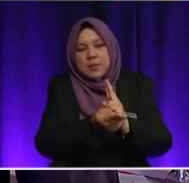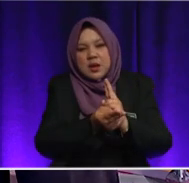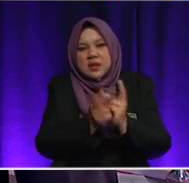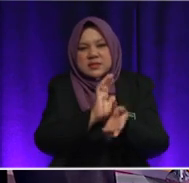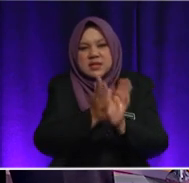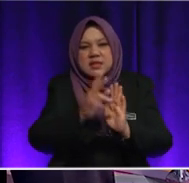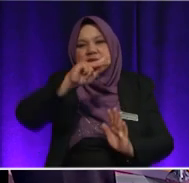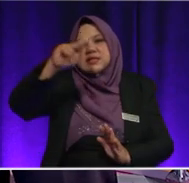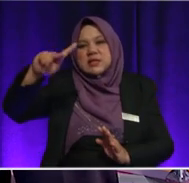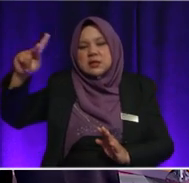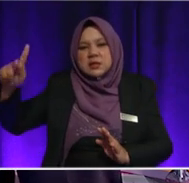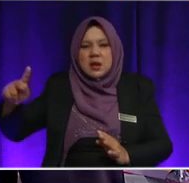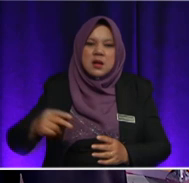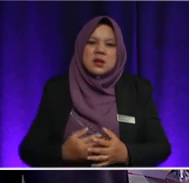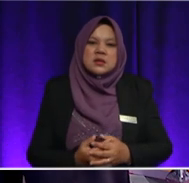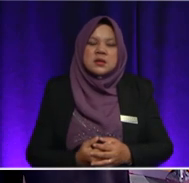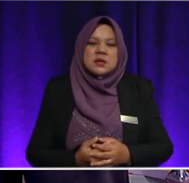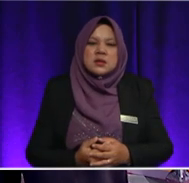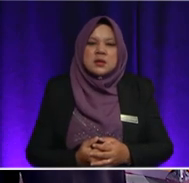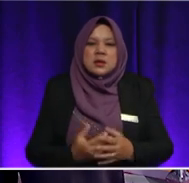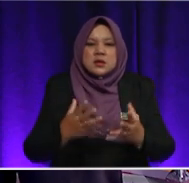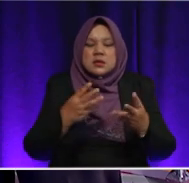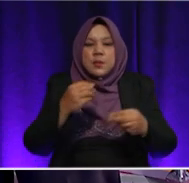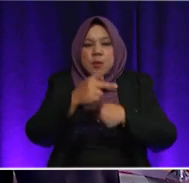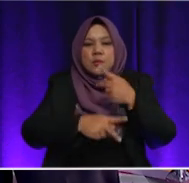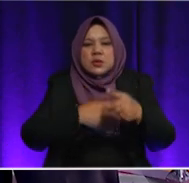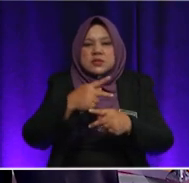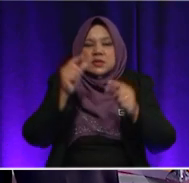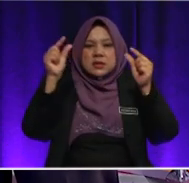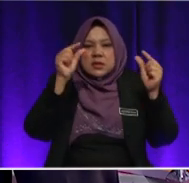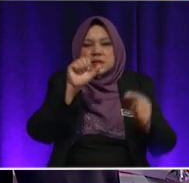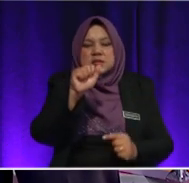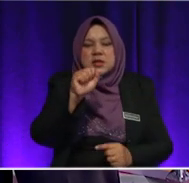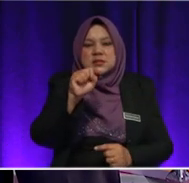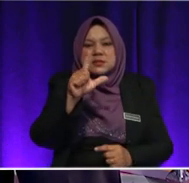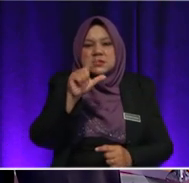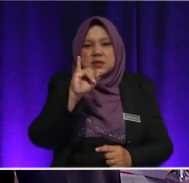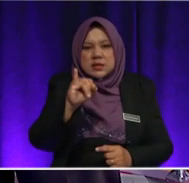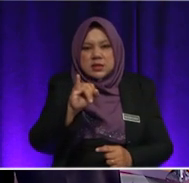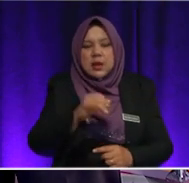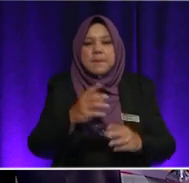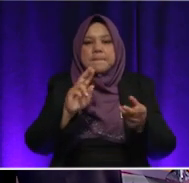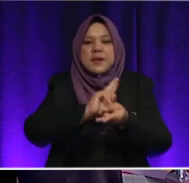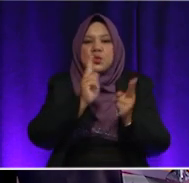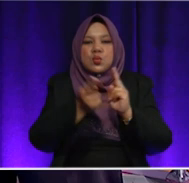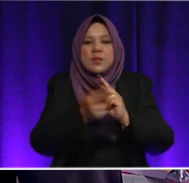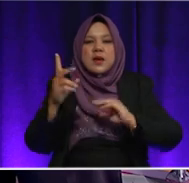tempat penapisan minyak dan pemrosesan gas asli Nah ini adalah perubahan pandangan